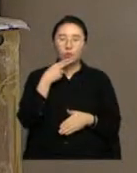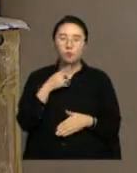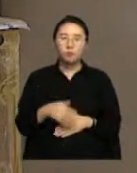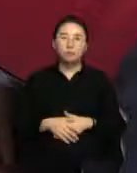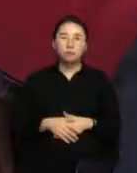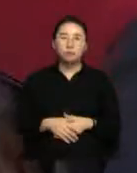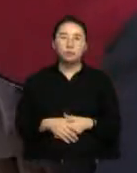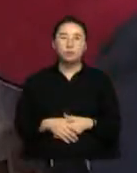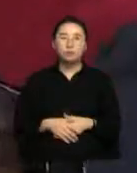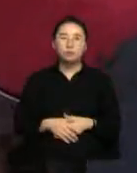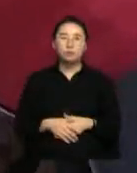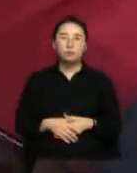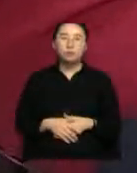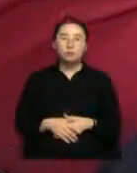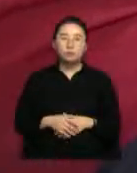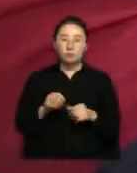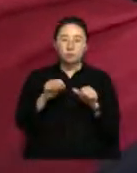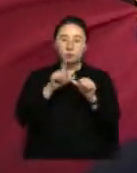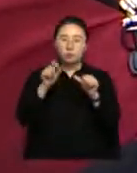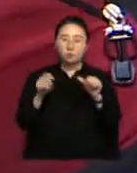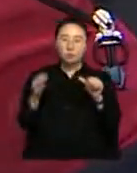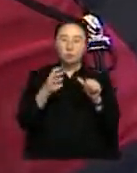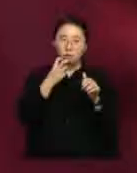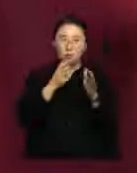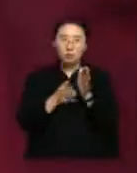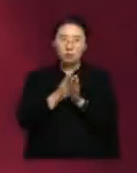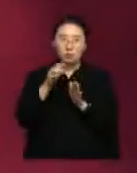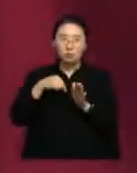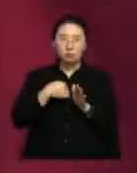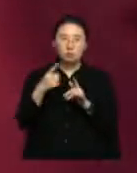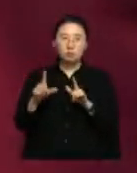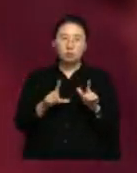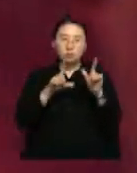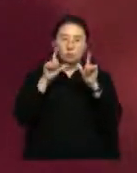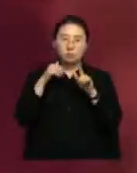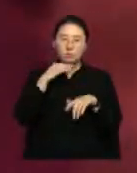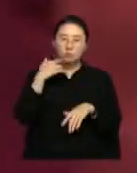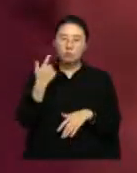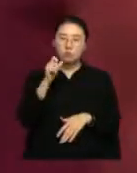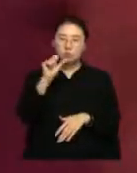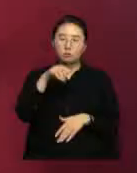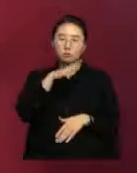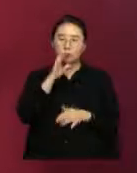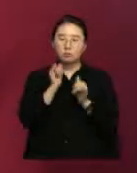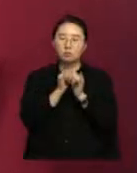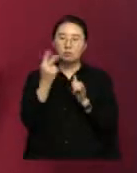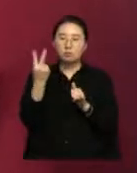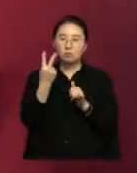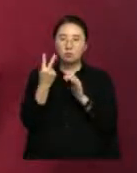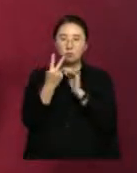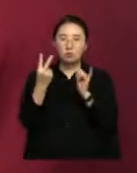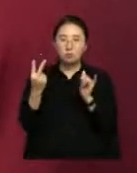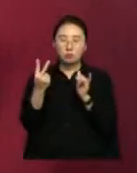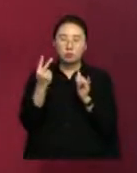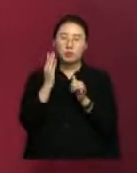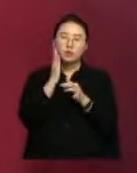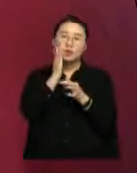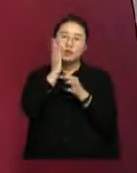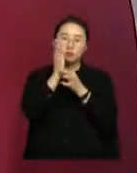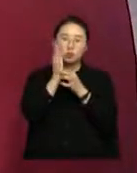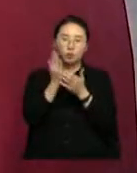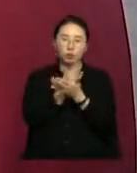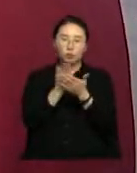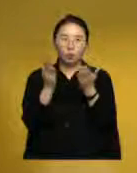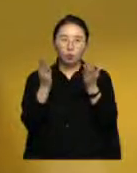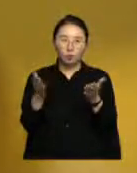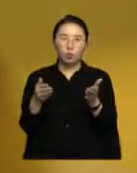없어요. 지난 5월부터 서울시가 홀로 지내는 65세 이상 노인 2,000명에게 반려식물을 보급해